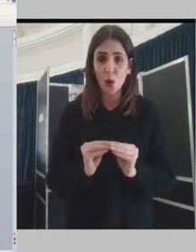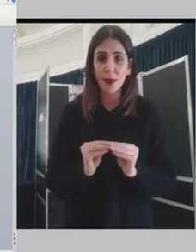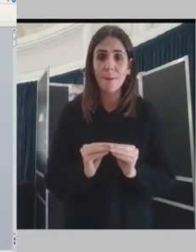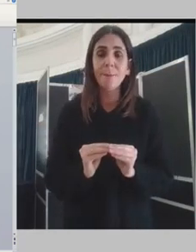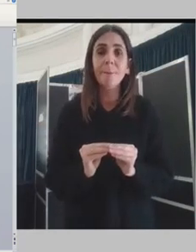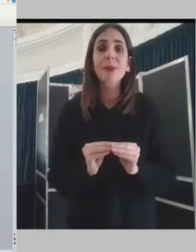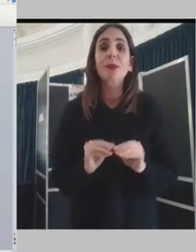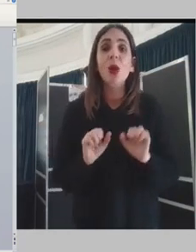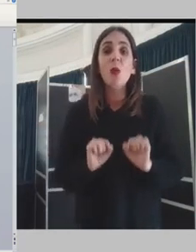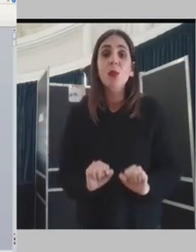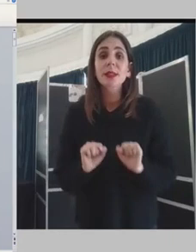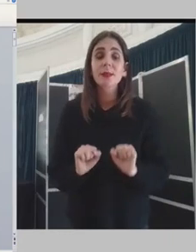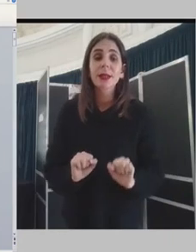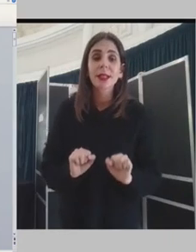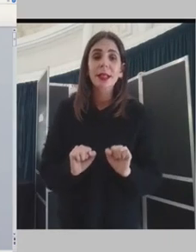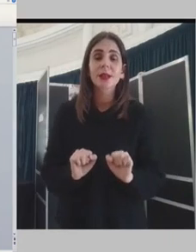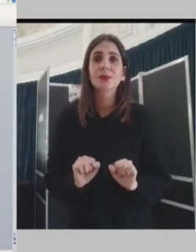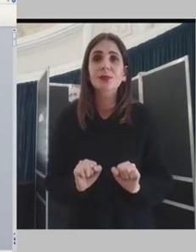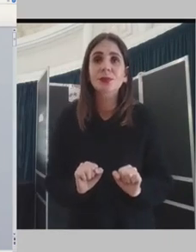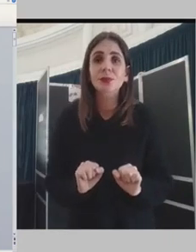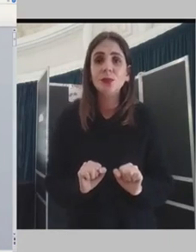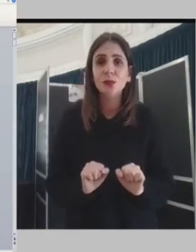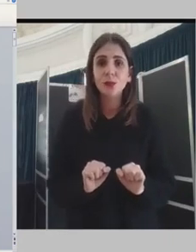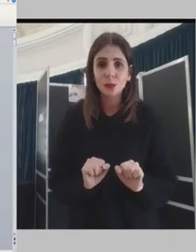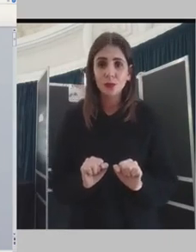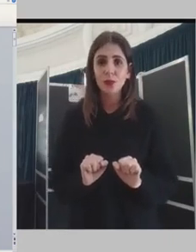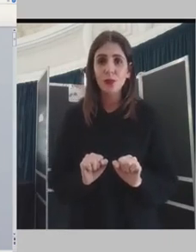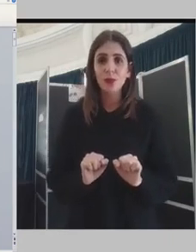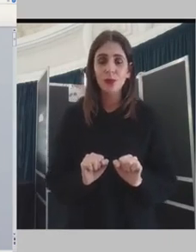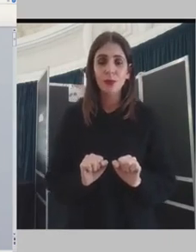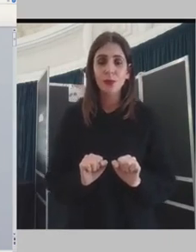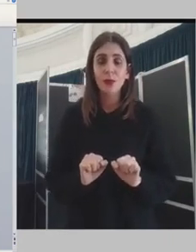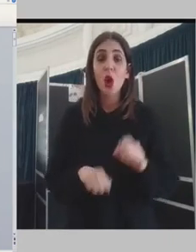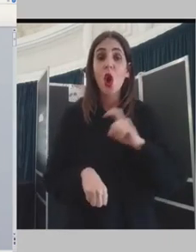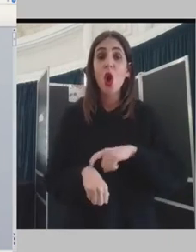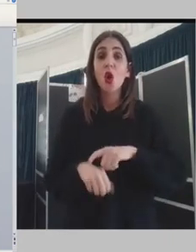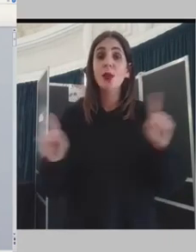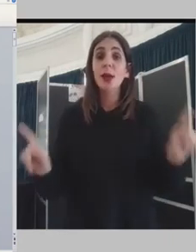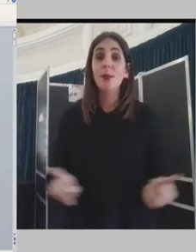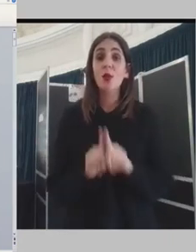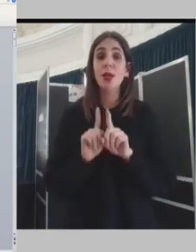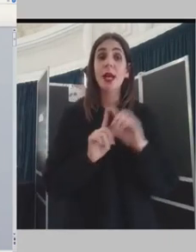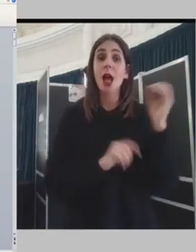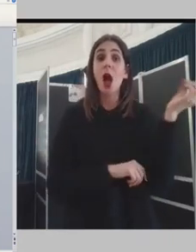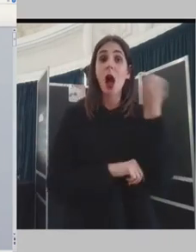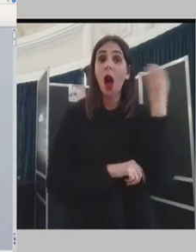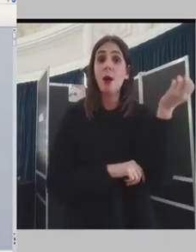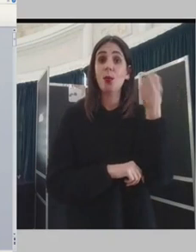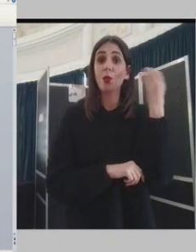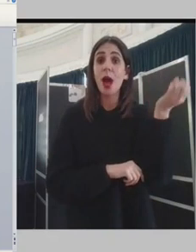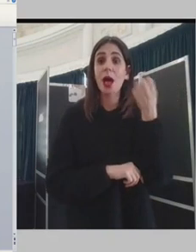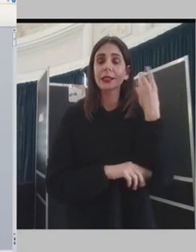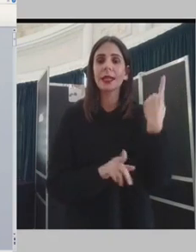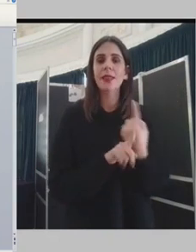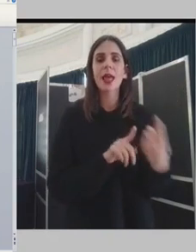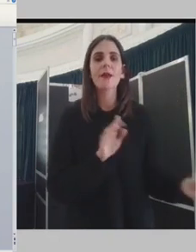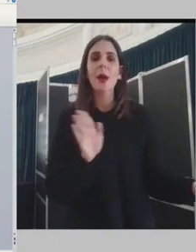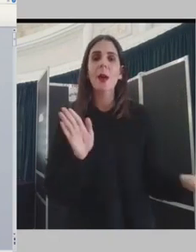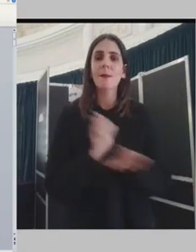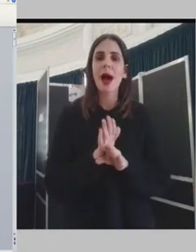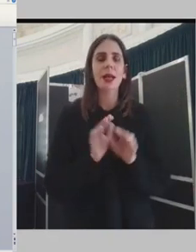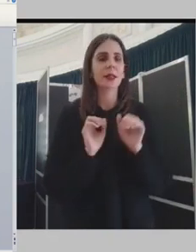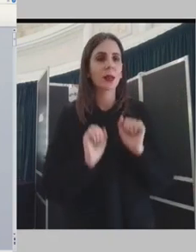di fare partire in contemporanea il mezzo di soccorso tradizionale, ossia